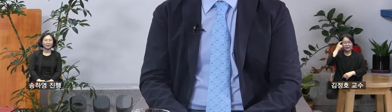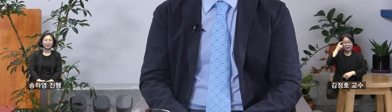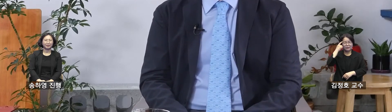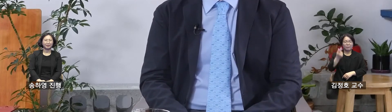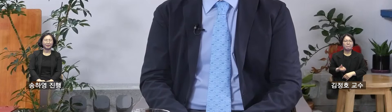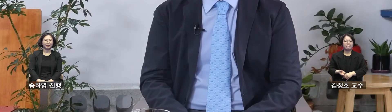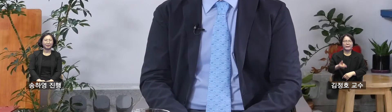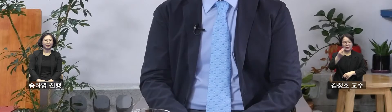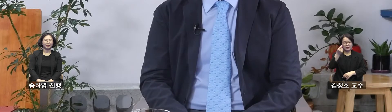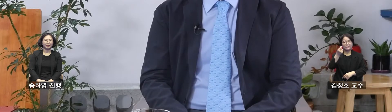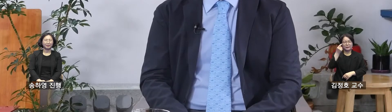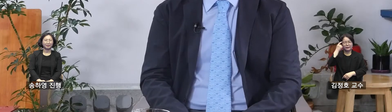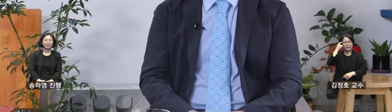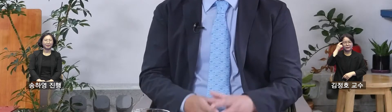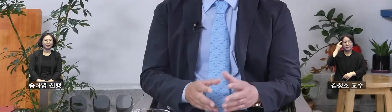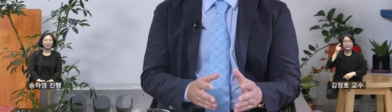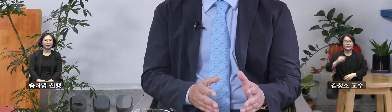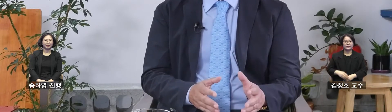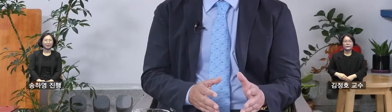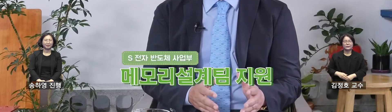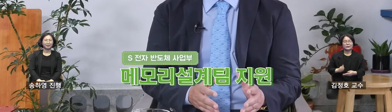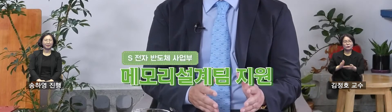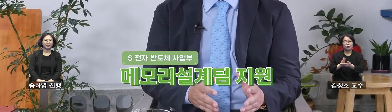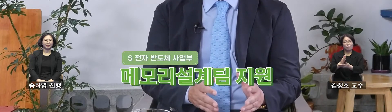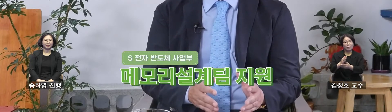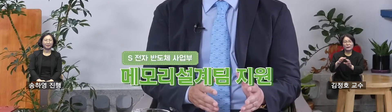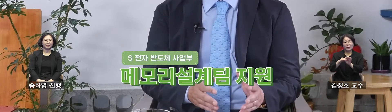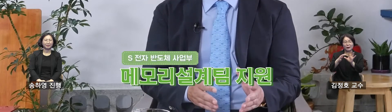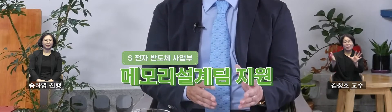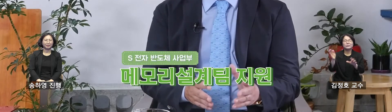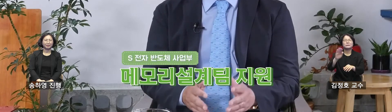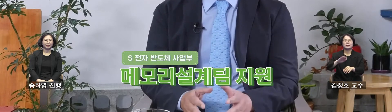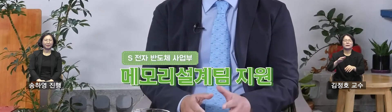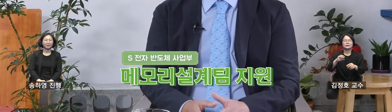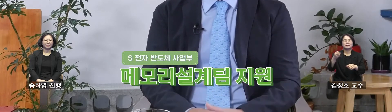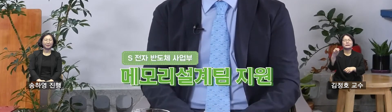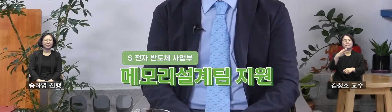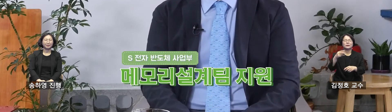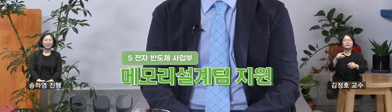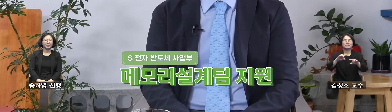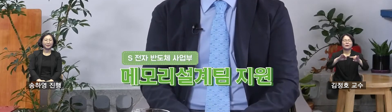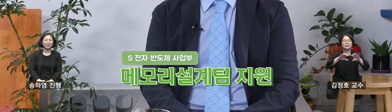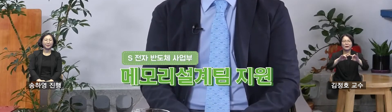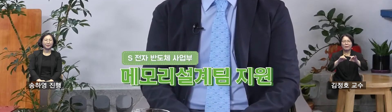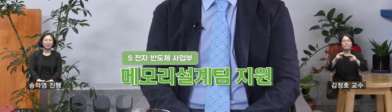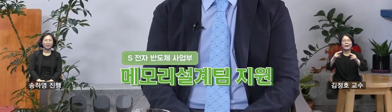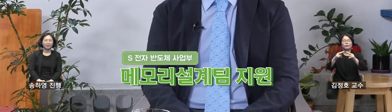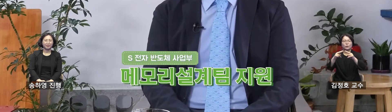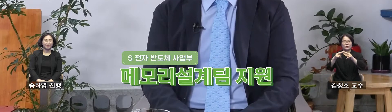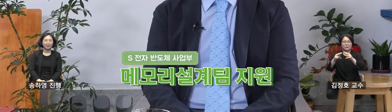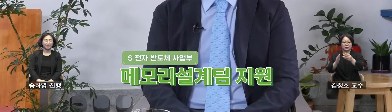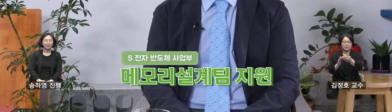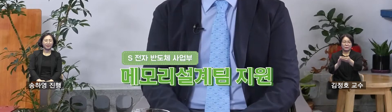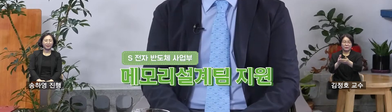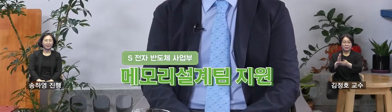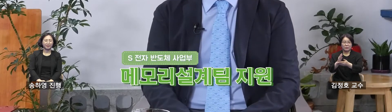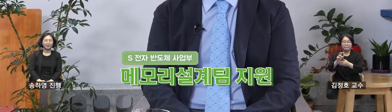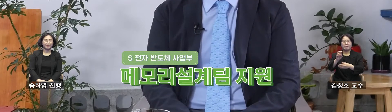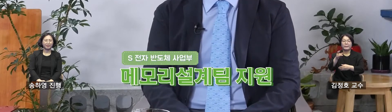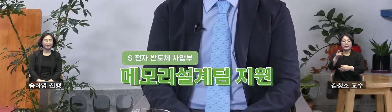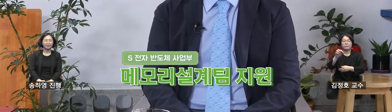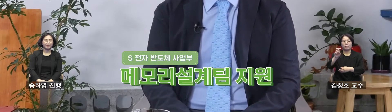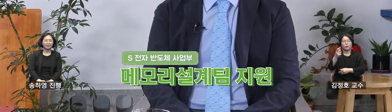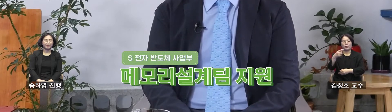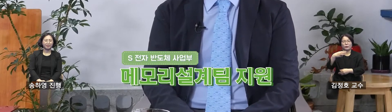일찍 그걸 판단을 했는데 그래서 전공도 아니지만 삼성전자 반도체 사업부의 메모리 설계팀으로